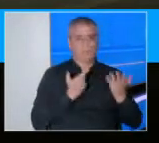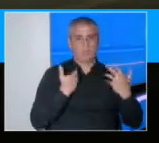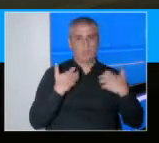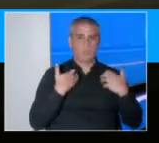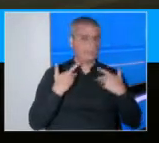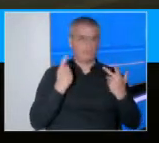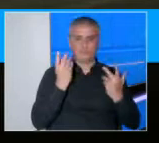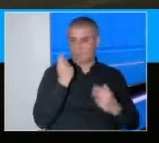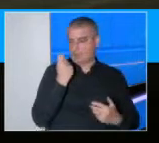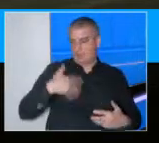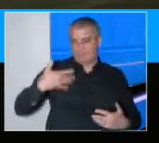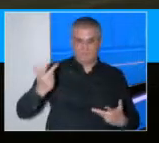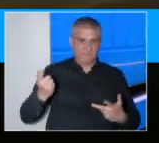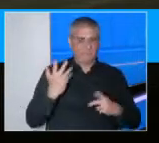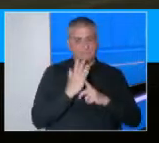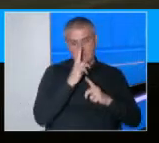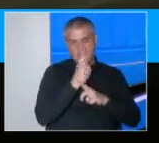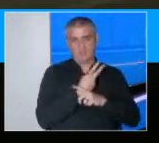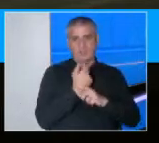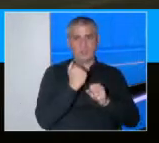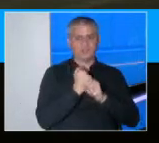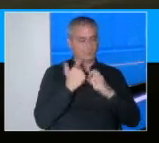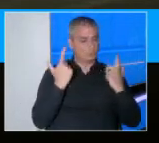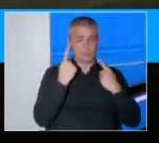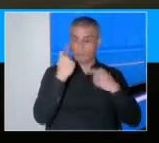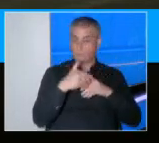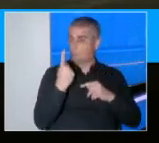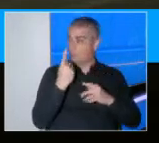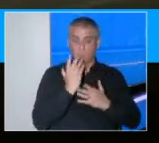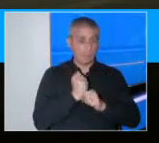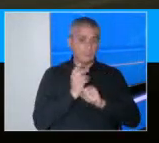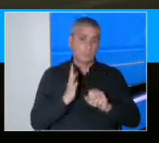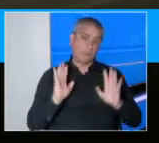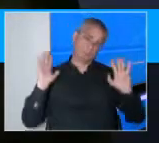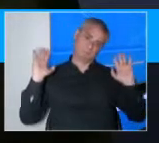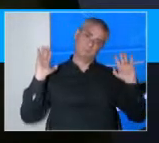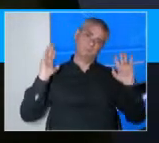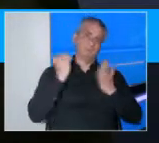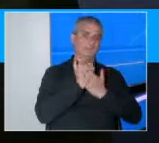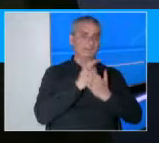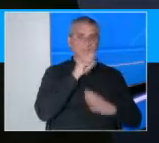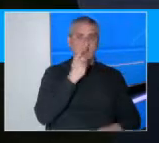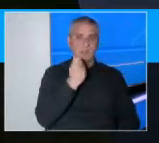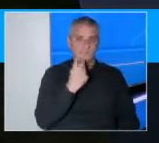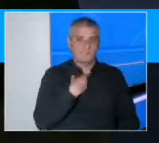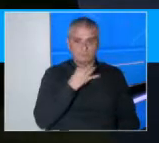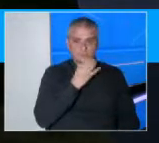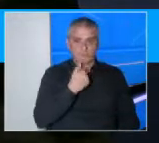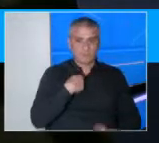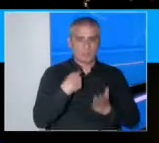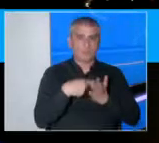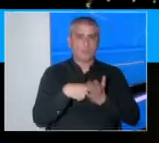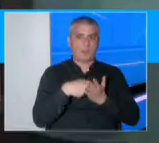אומנים, זה ים של כסף. הם התרגלו לזה שהנה, עשינו עצמאות אחד ככה. כן, אז נגעת בכסף, כי אני רוצה לשאול אותך, אנחנו